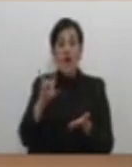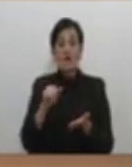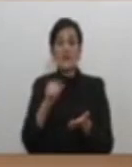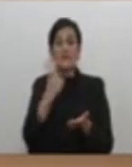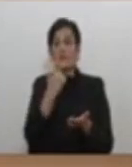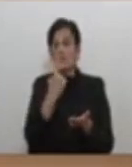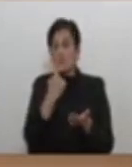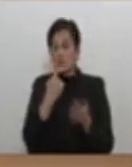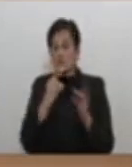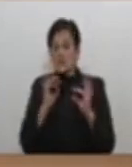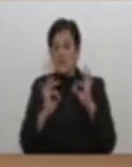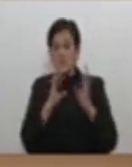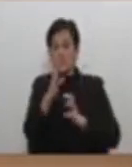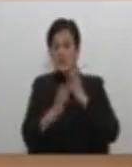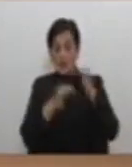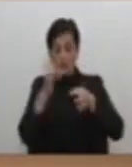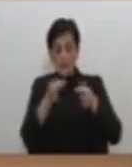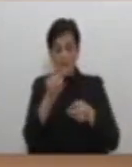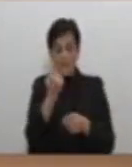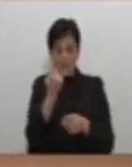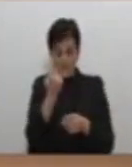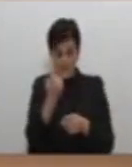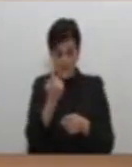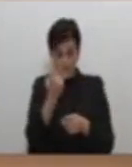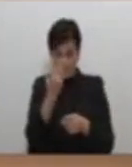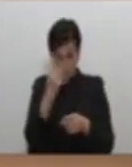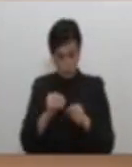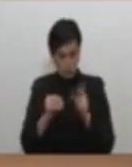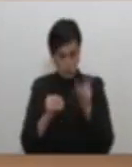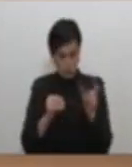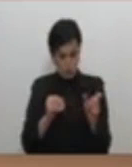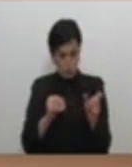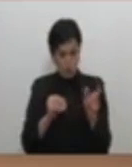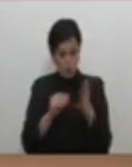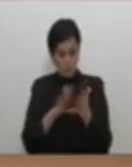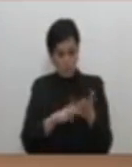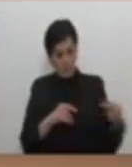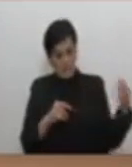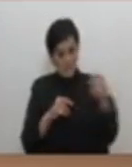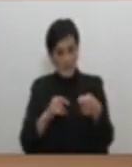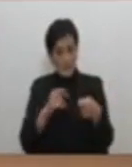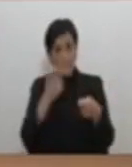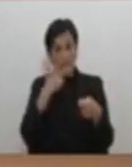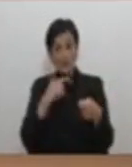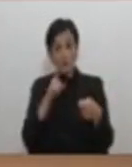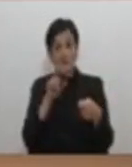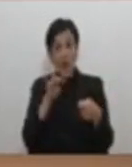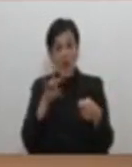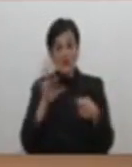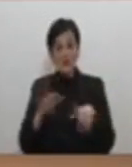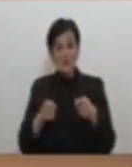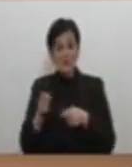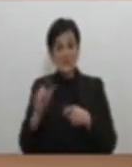საერთაშორისო სასამართლოს, სადაც პირველივე წუთებს, რომელსაც პირველივე წუთებში მიმართა ბატონმა ზელენსკიმ და როდესაც იქ